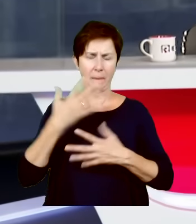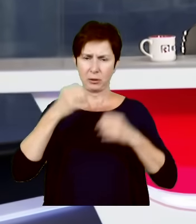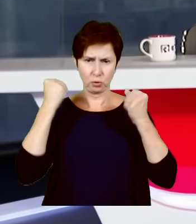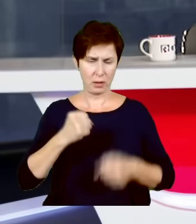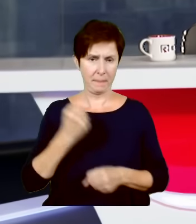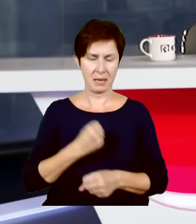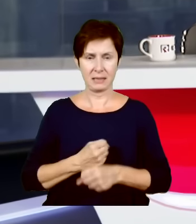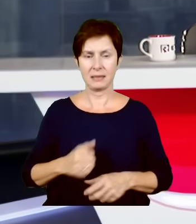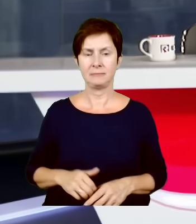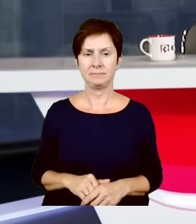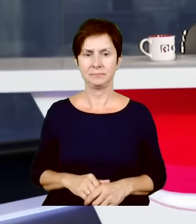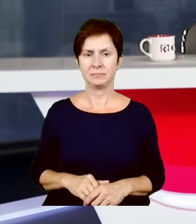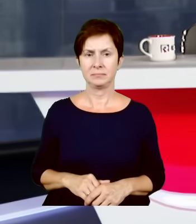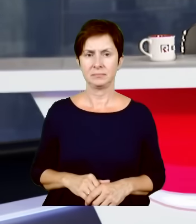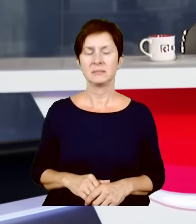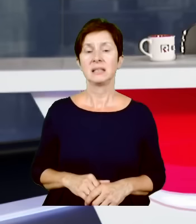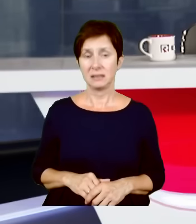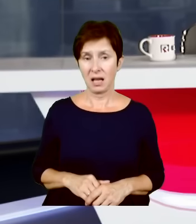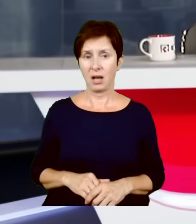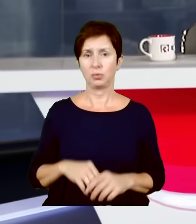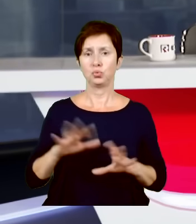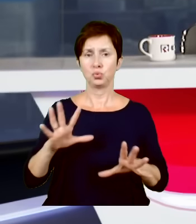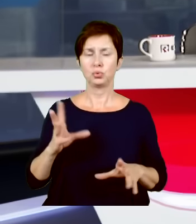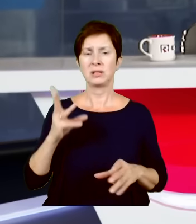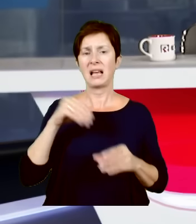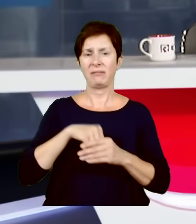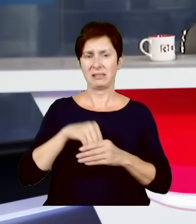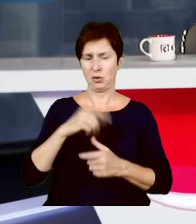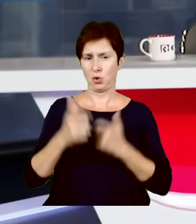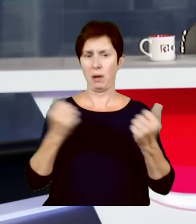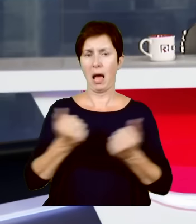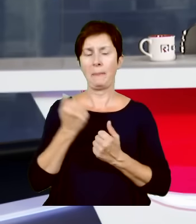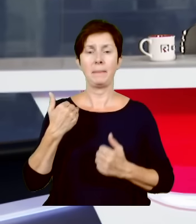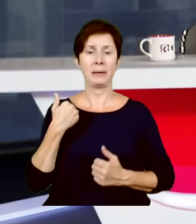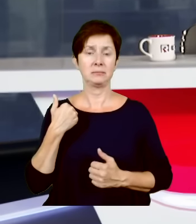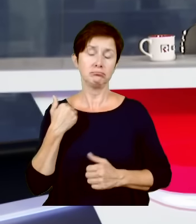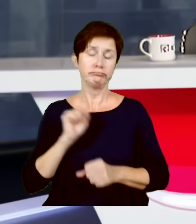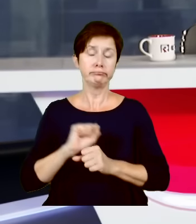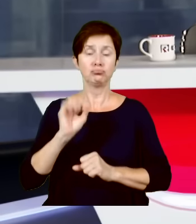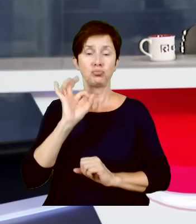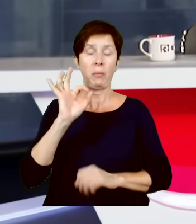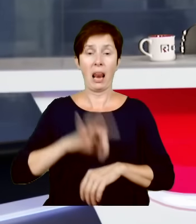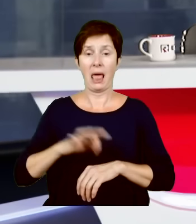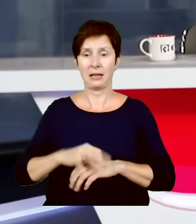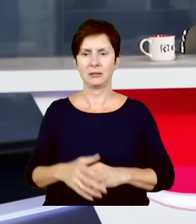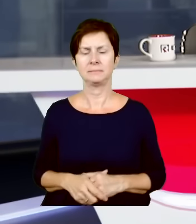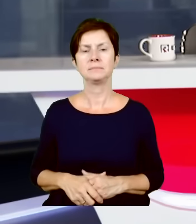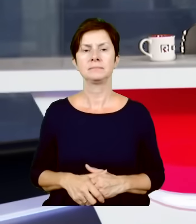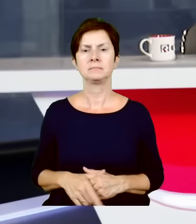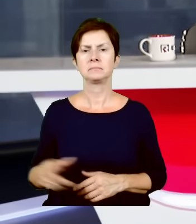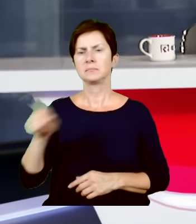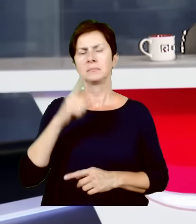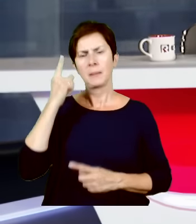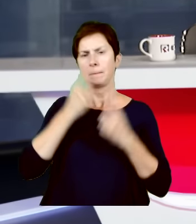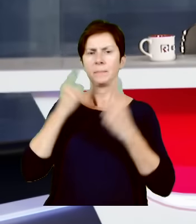naprawdę trzeba sporo W to zainwestować żeby w ogóle tym lekarzem zostać dobrym lekarzem zwłaszcza Ile czasu Jak sądzicie potrwa to